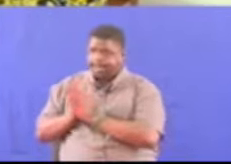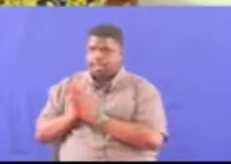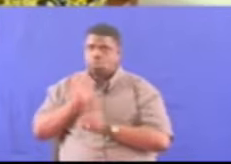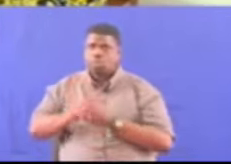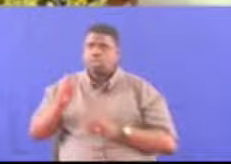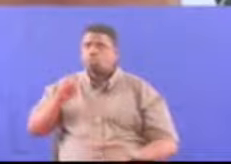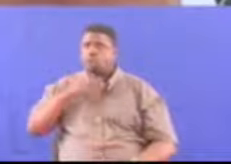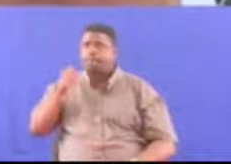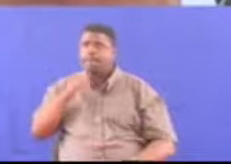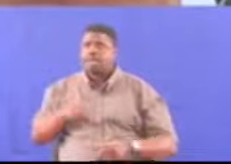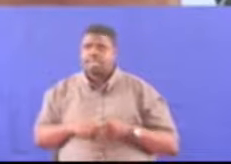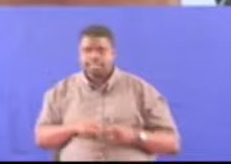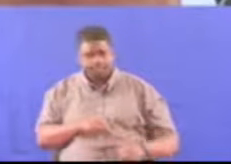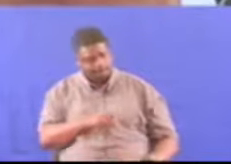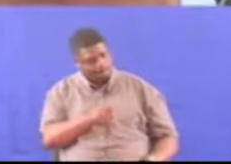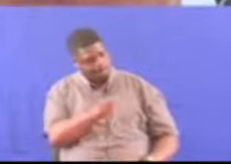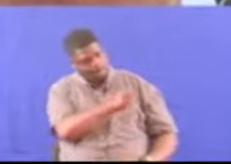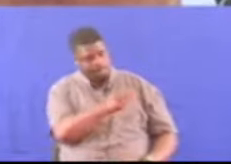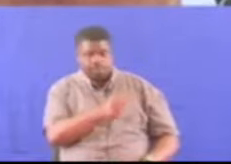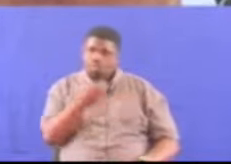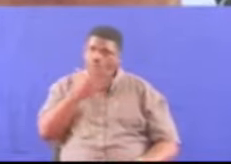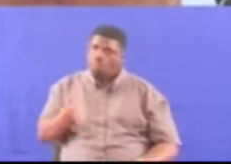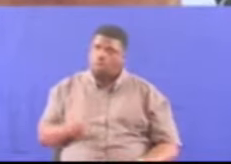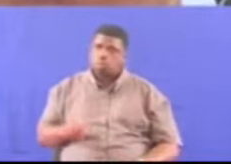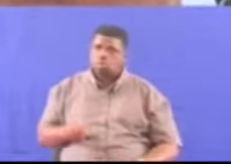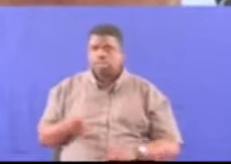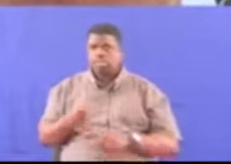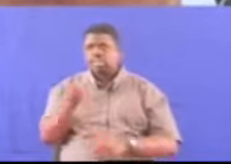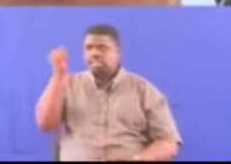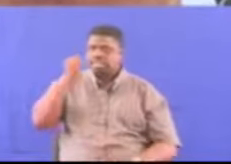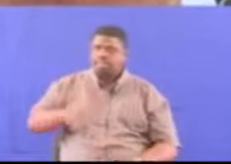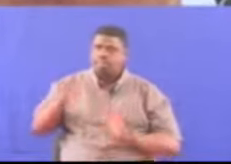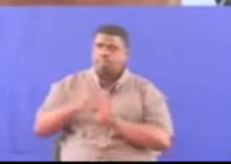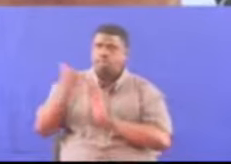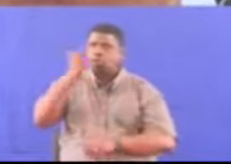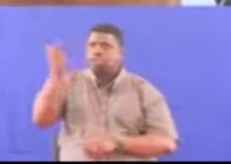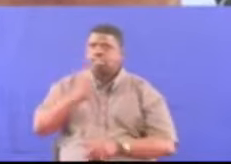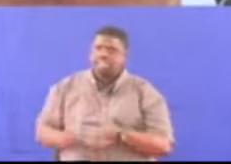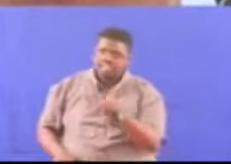habari, mabibi na mabwana, Jamhuri ya Muungano wa Tanzania.